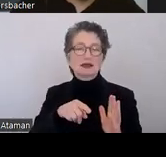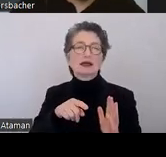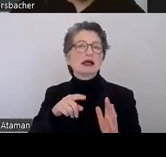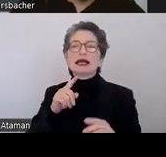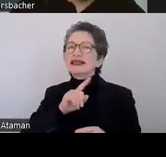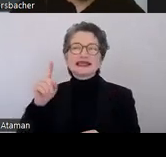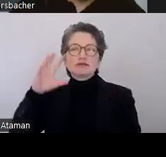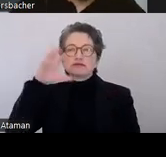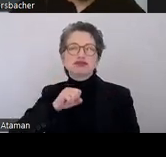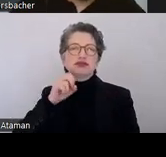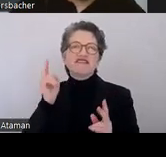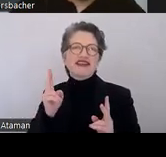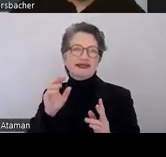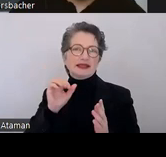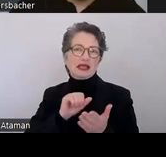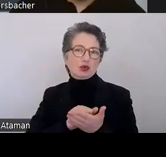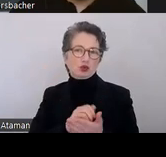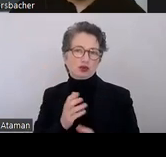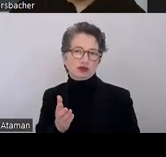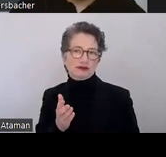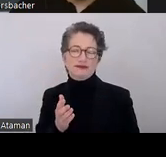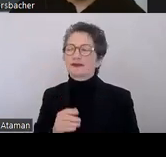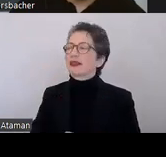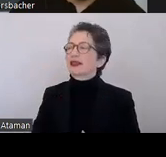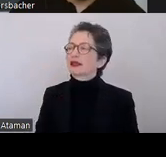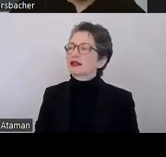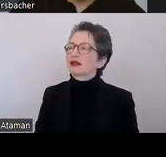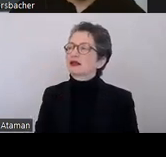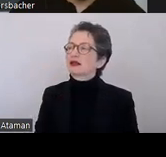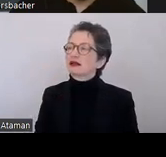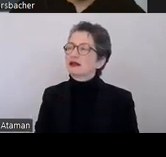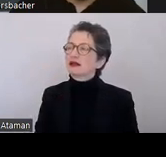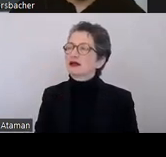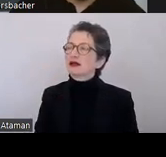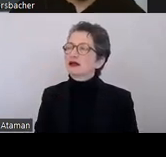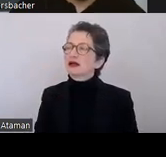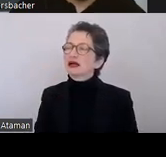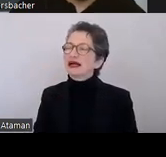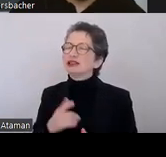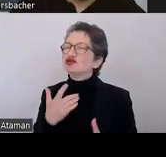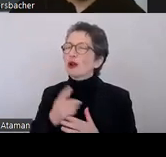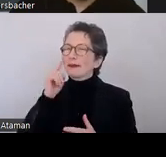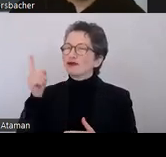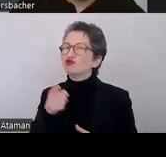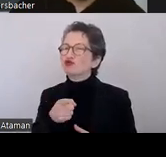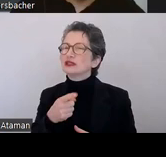gedruckt. Und wir sehen es auch hier, es ist schon bewusst, man will hier